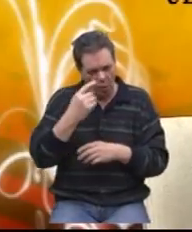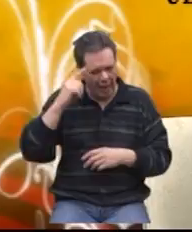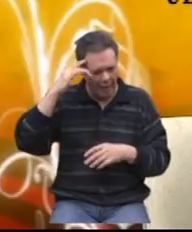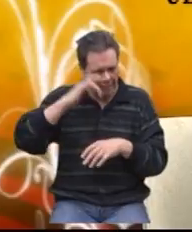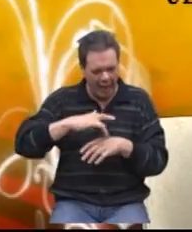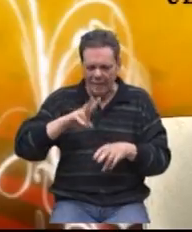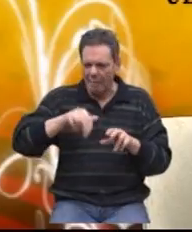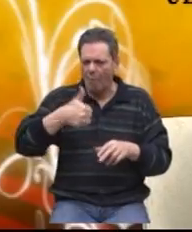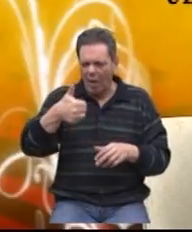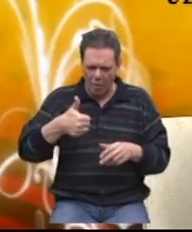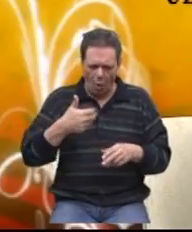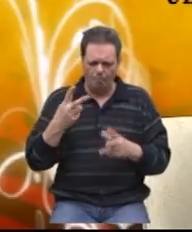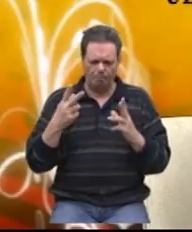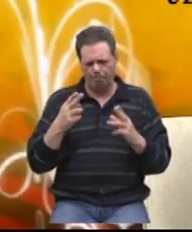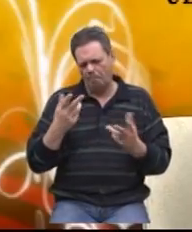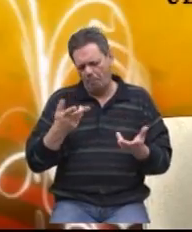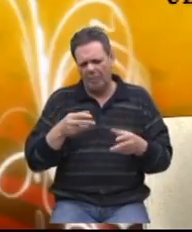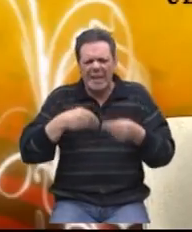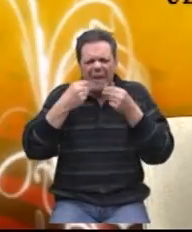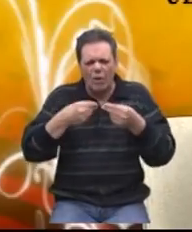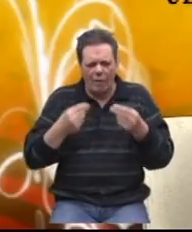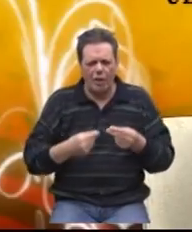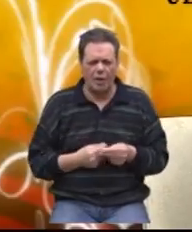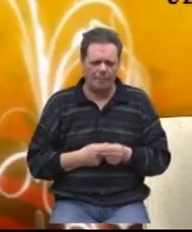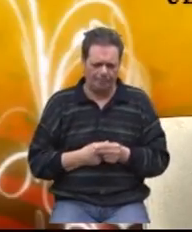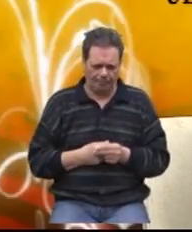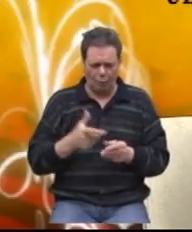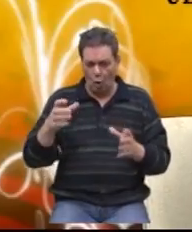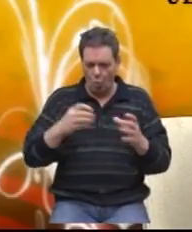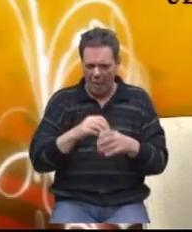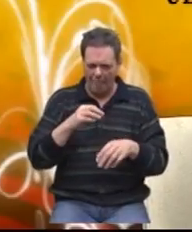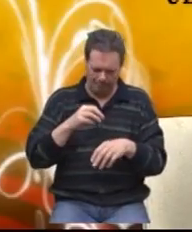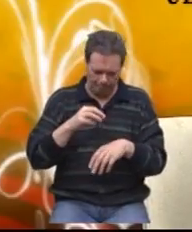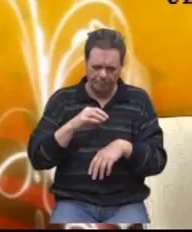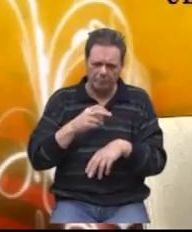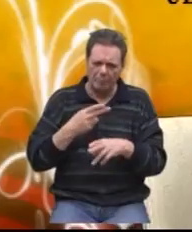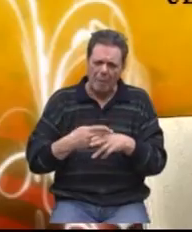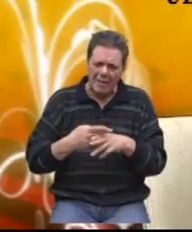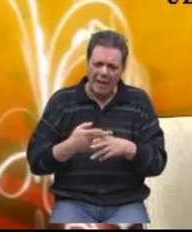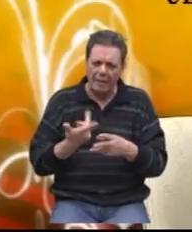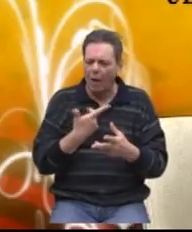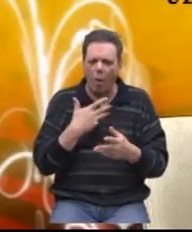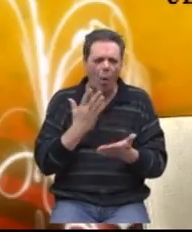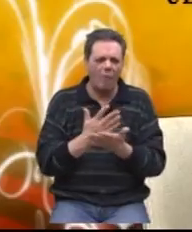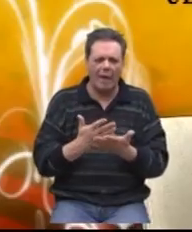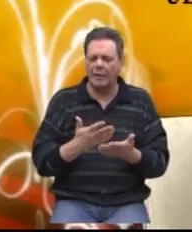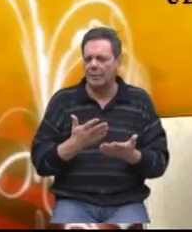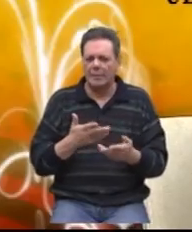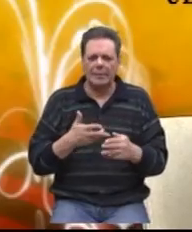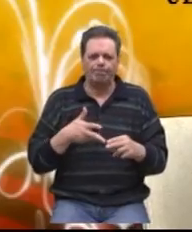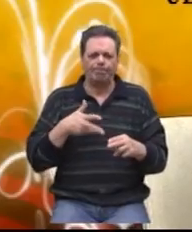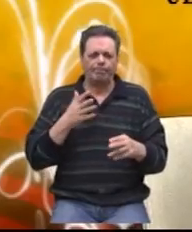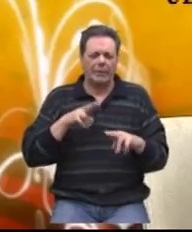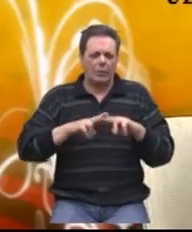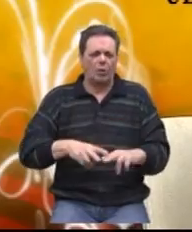jedno onkološko savjetovalište, jer je to skupina pacijenata, skupina bolesnika koja uvijek nekako ostane zakinuta, koja se tako nalazi